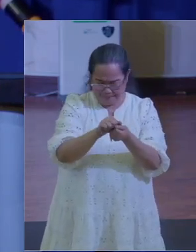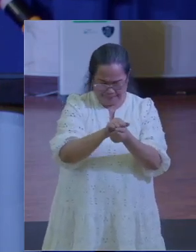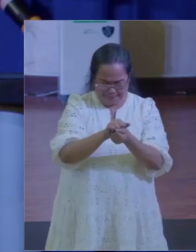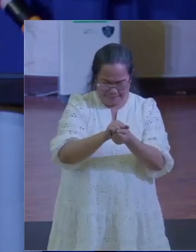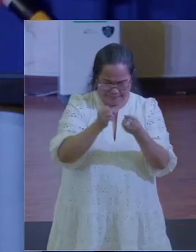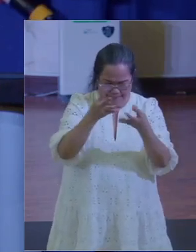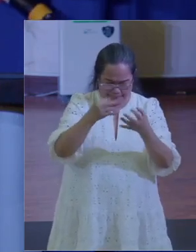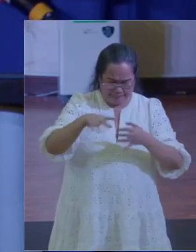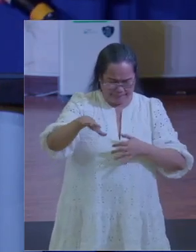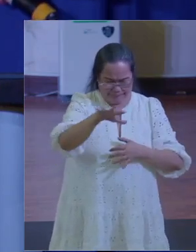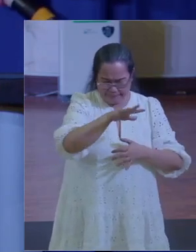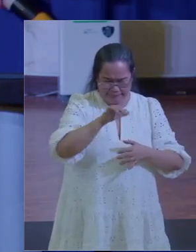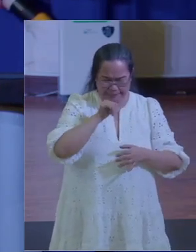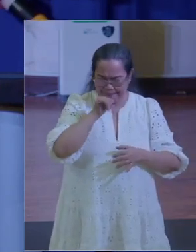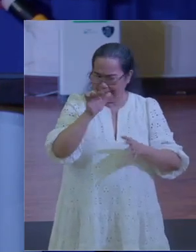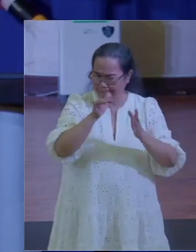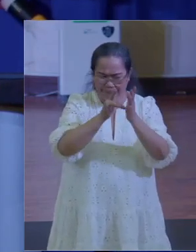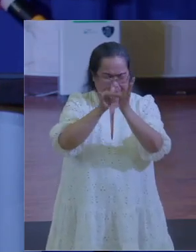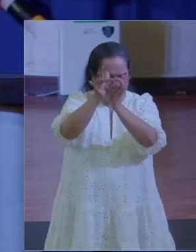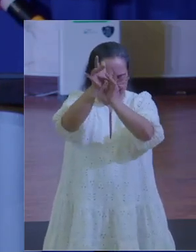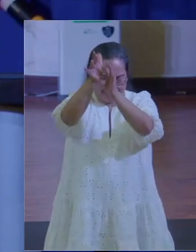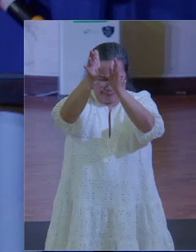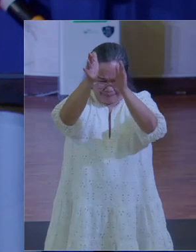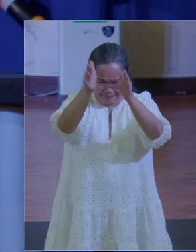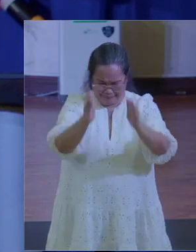marahil hindi nga tayo Kristiyano.